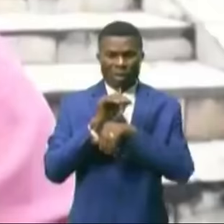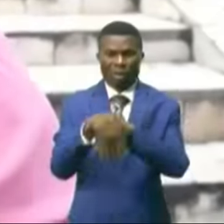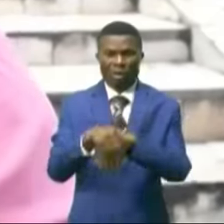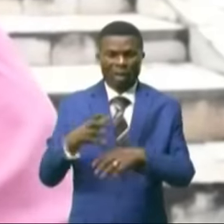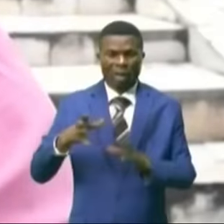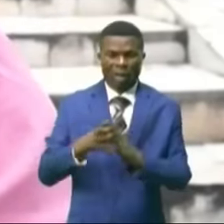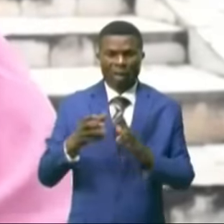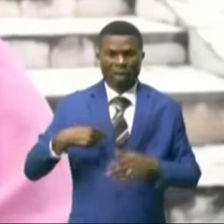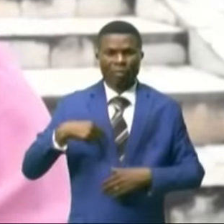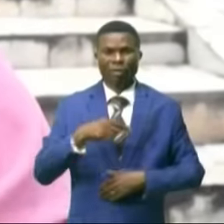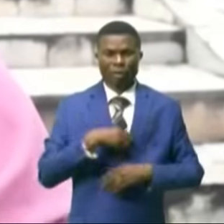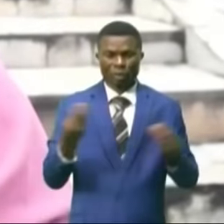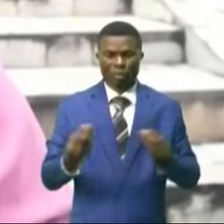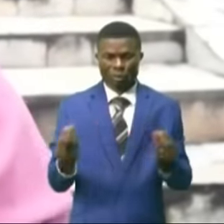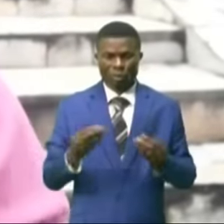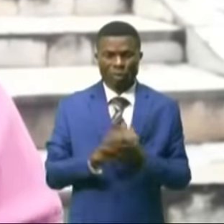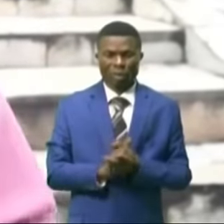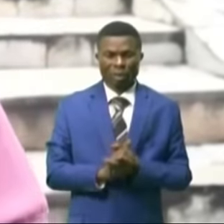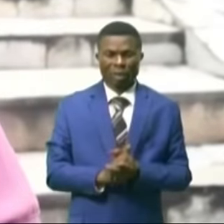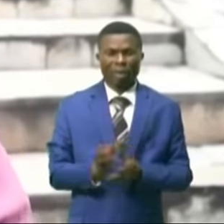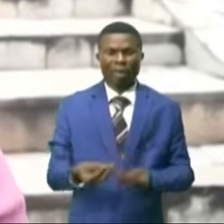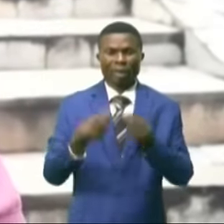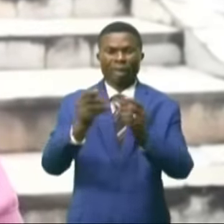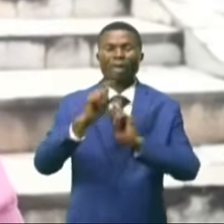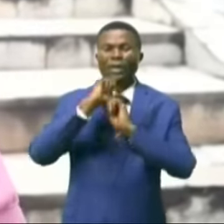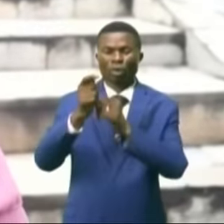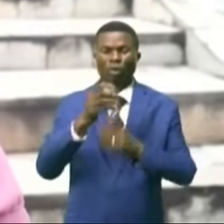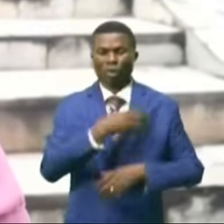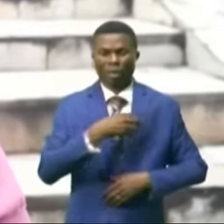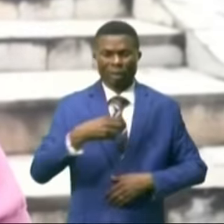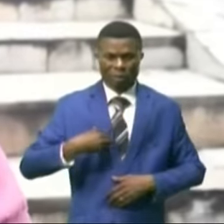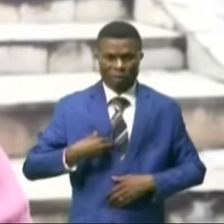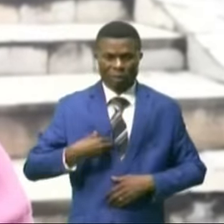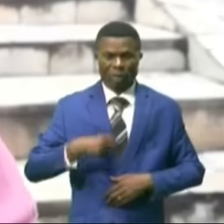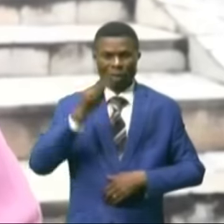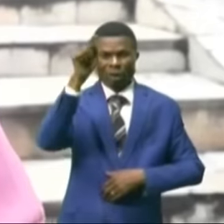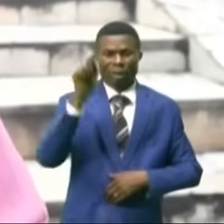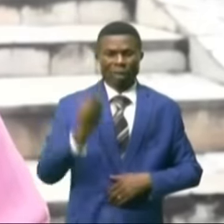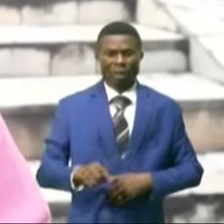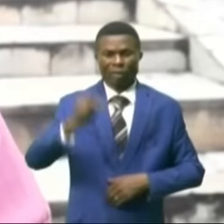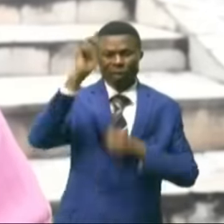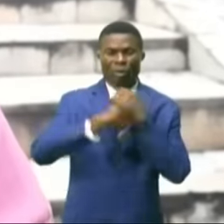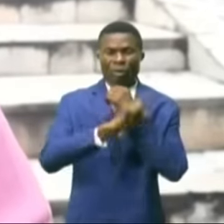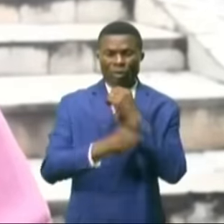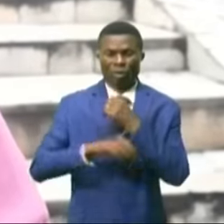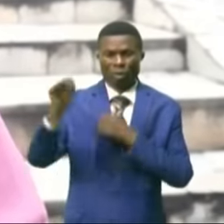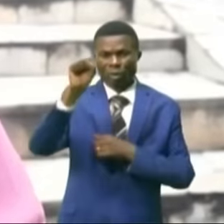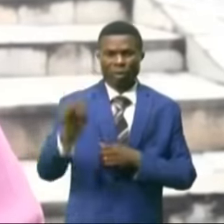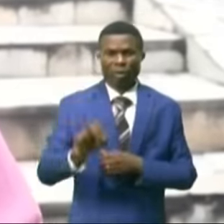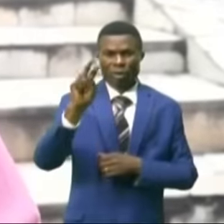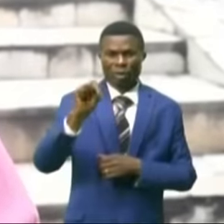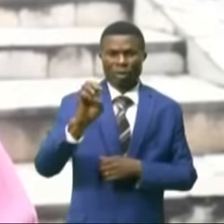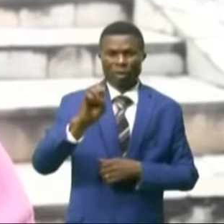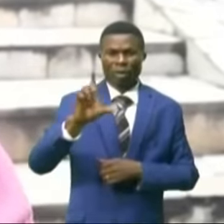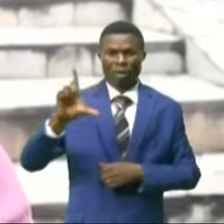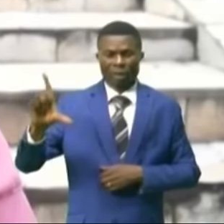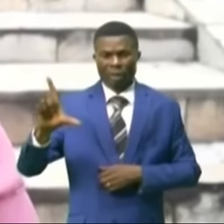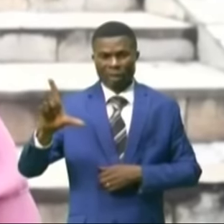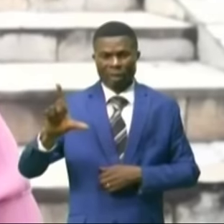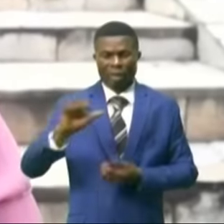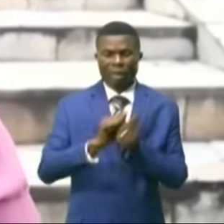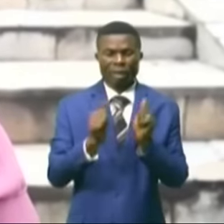nous. Alors, c'est ainsi qu'il a fait don aux femmes de la division du Nord Kivu, de la SNEL Nord Kivu, de ces